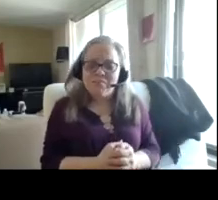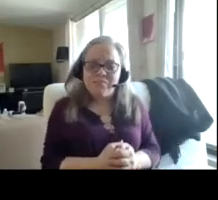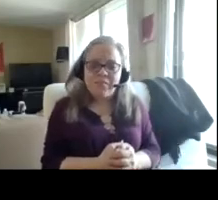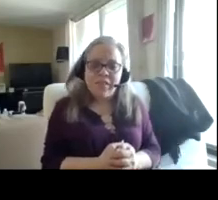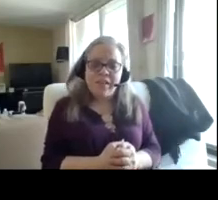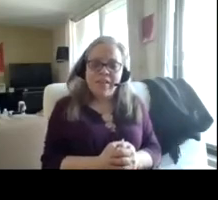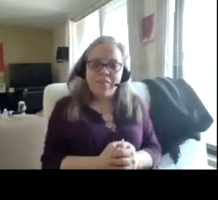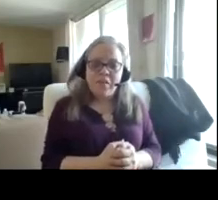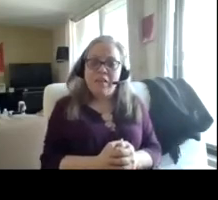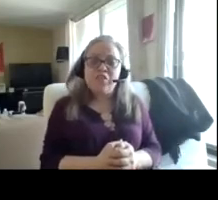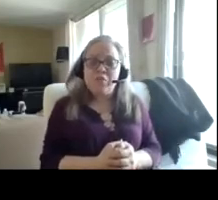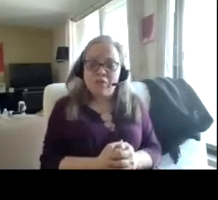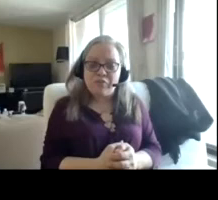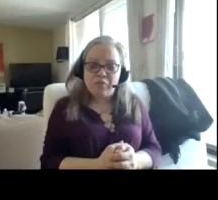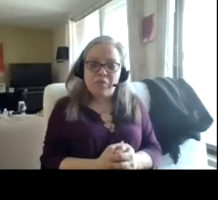et